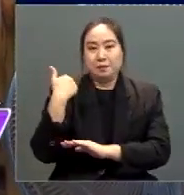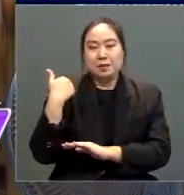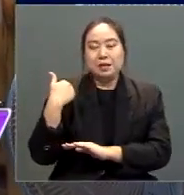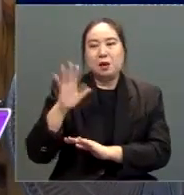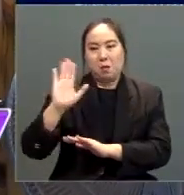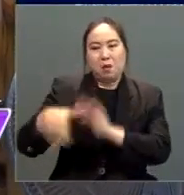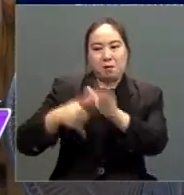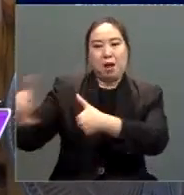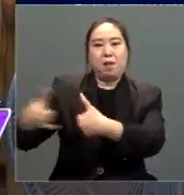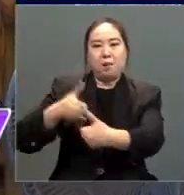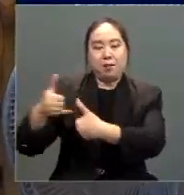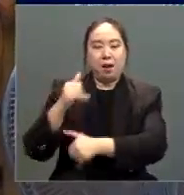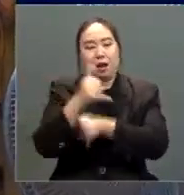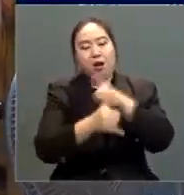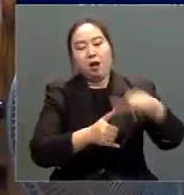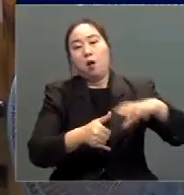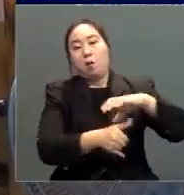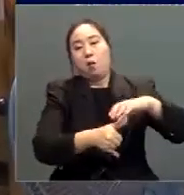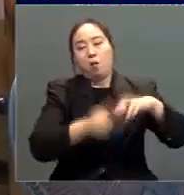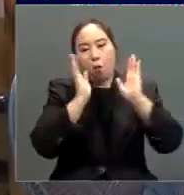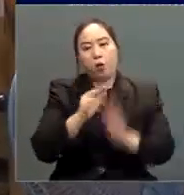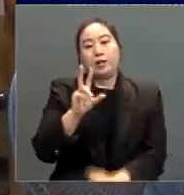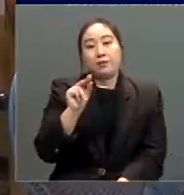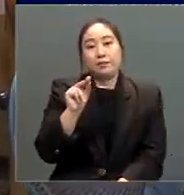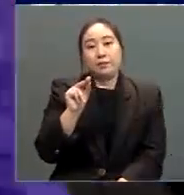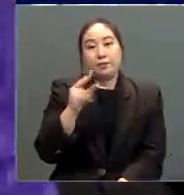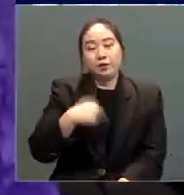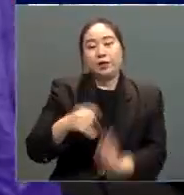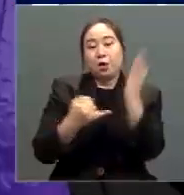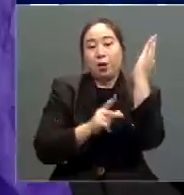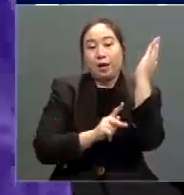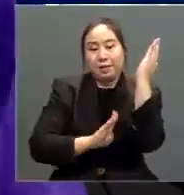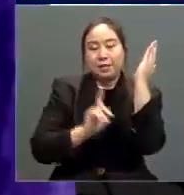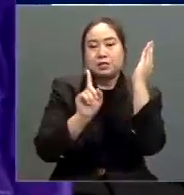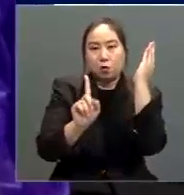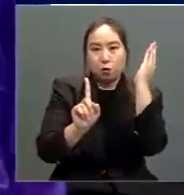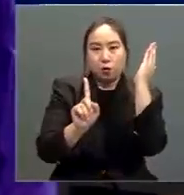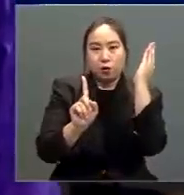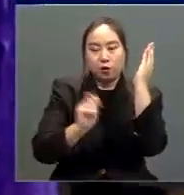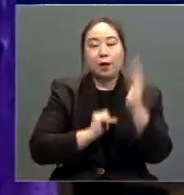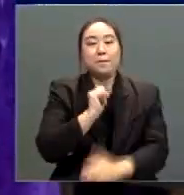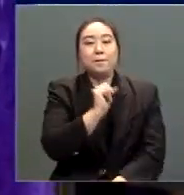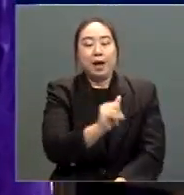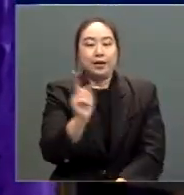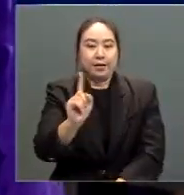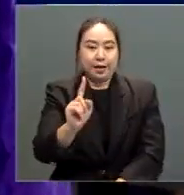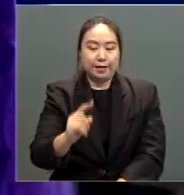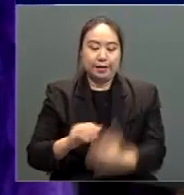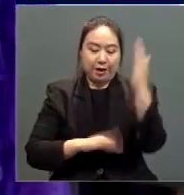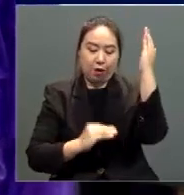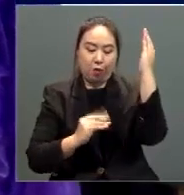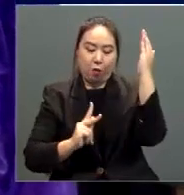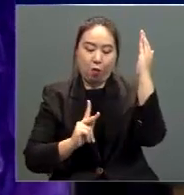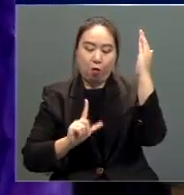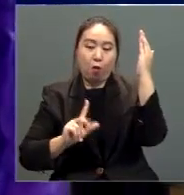างเข้ากักกันตัวเนี่ยประมาณ30คนส่วนที่จังหวัดกระบี่1คนค่ะเดินทางเข้ามาผ่านด่านโกลก6ค